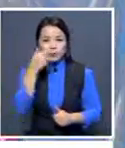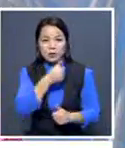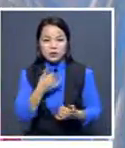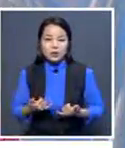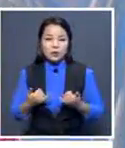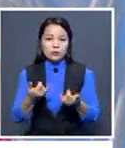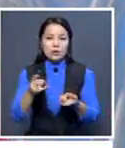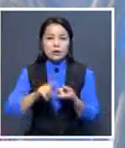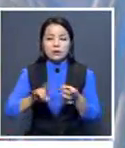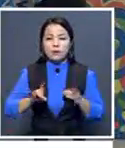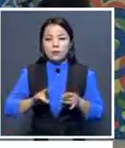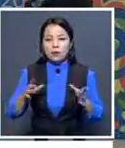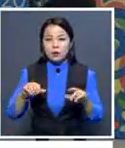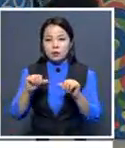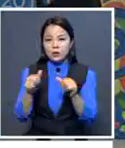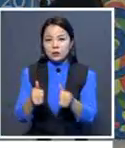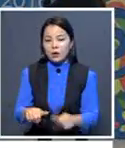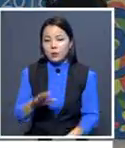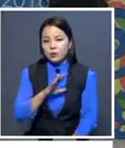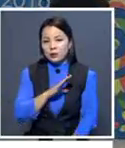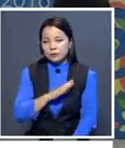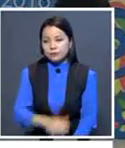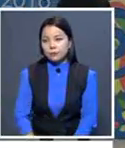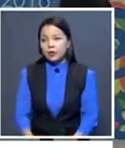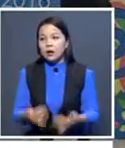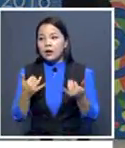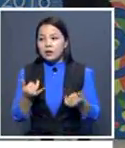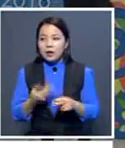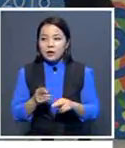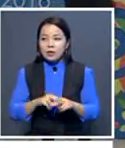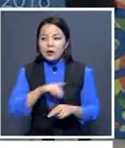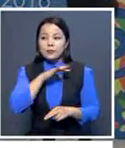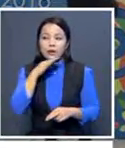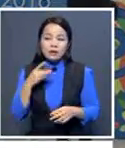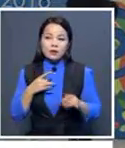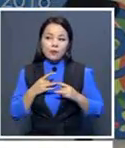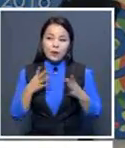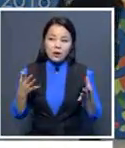орайластырылды. Бұл ынтымаққа қалай шақырамыз? Әрине, өнер арқылы, мәдениет арқылы.